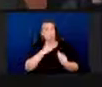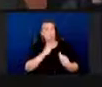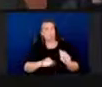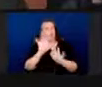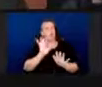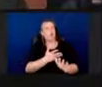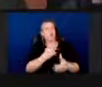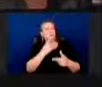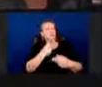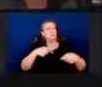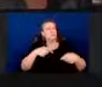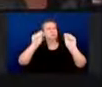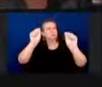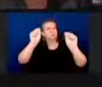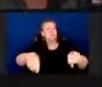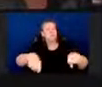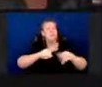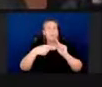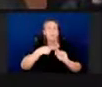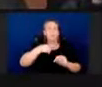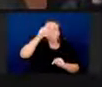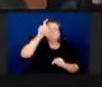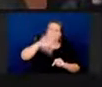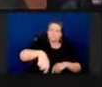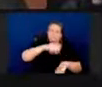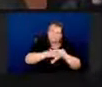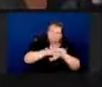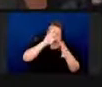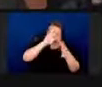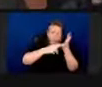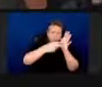نتأكد من أن هذه المدارس طبعا